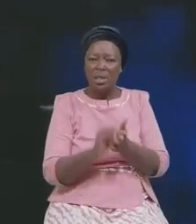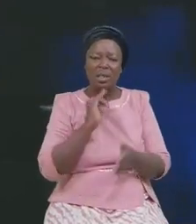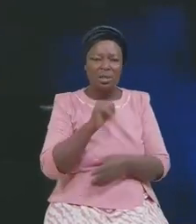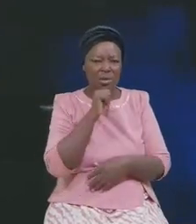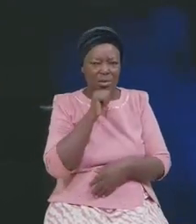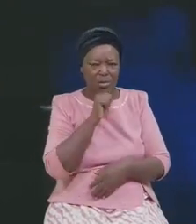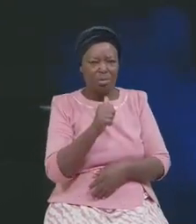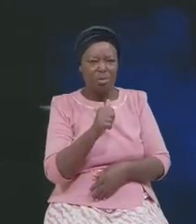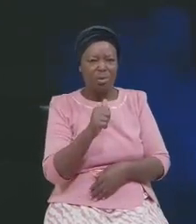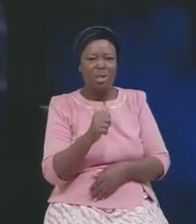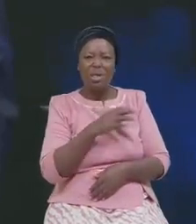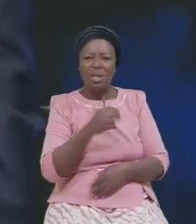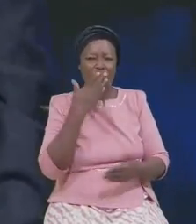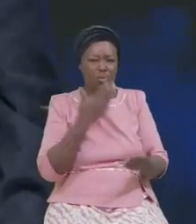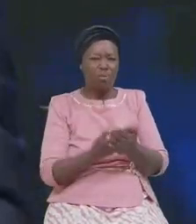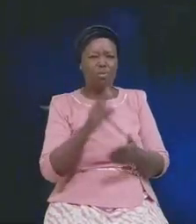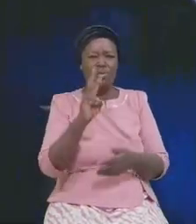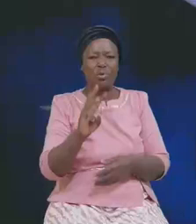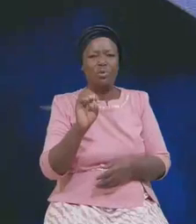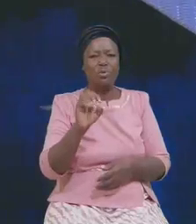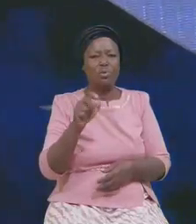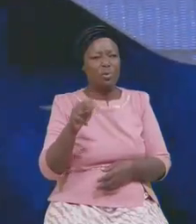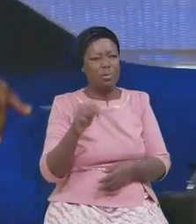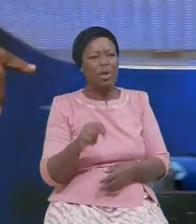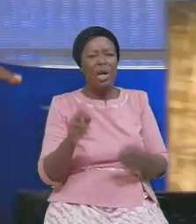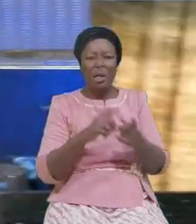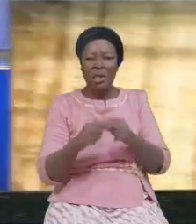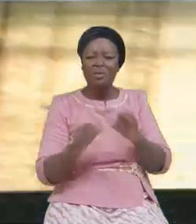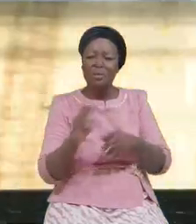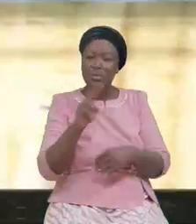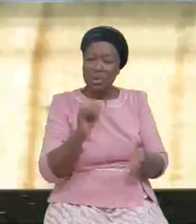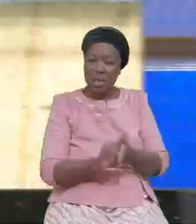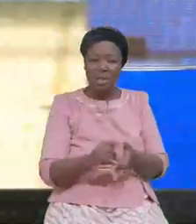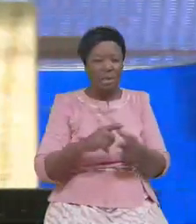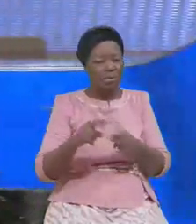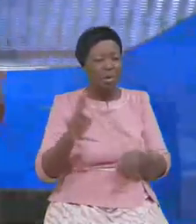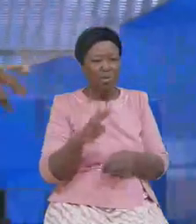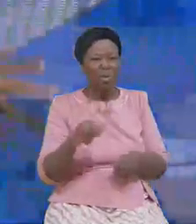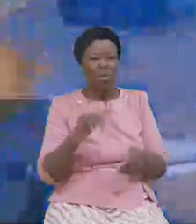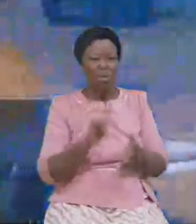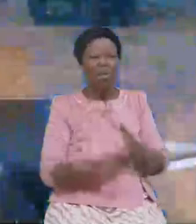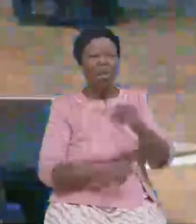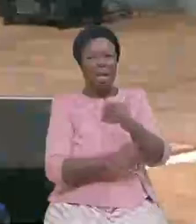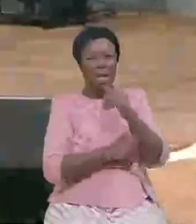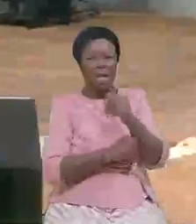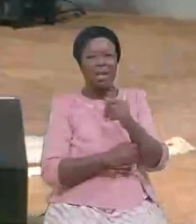une arme pieuse. Si nous utilisons l'intimidation, nous utilisons l'arme charnelle.